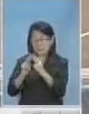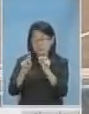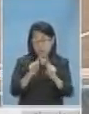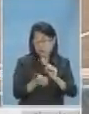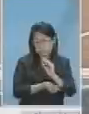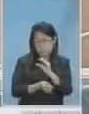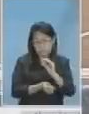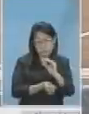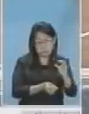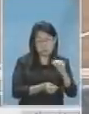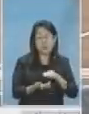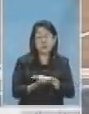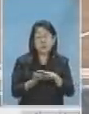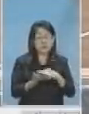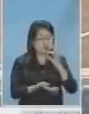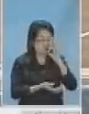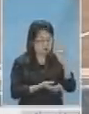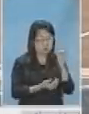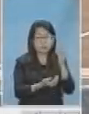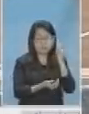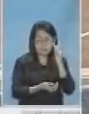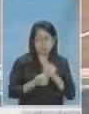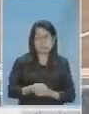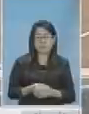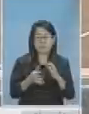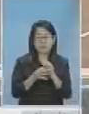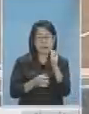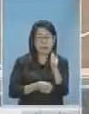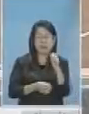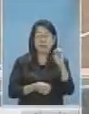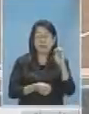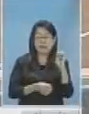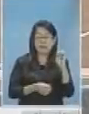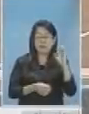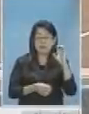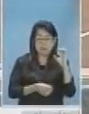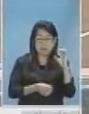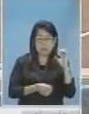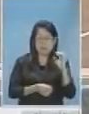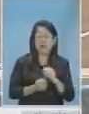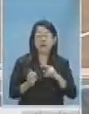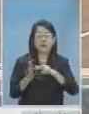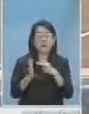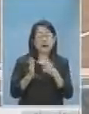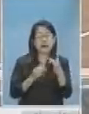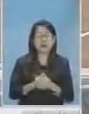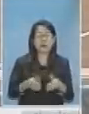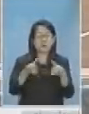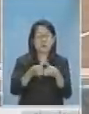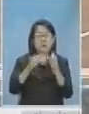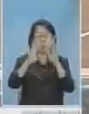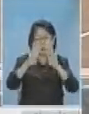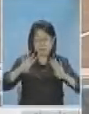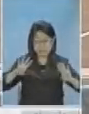ขออนุญาตฟ้องท่านเลยนะครับพูดถึง AEC ในความหมายของอาเซียน Economic Community